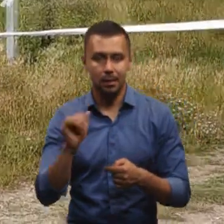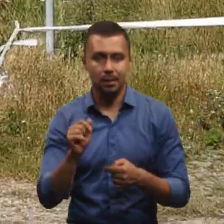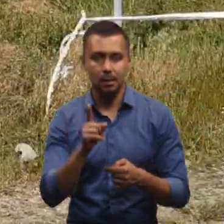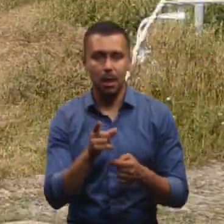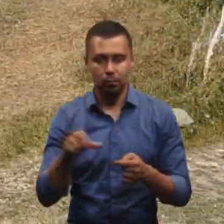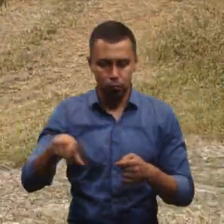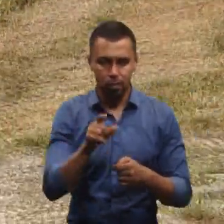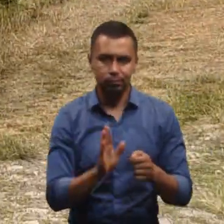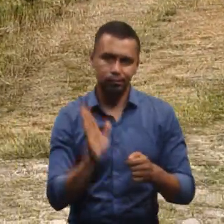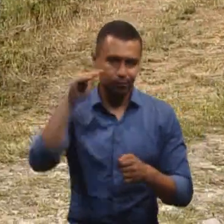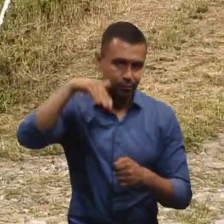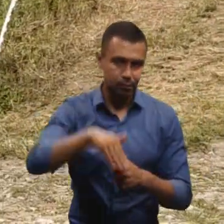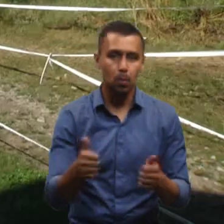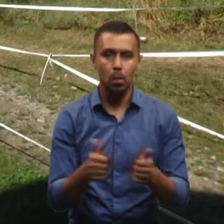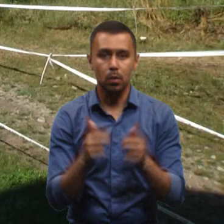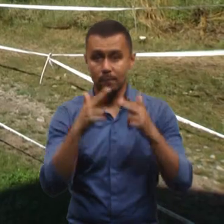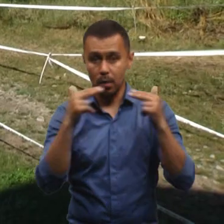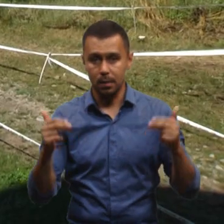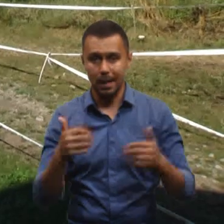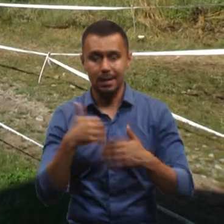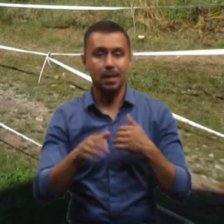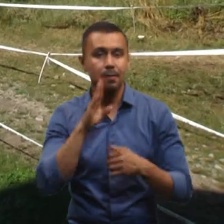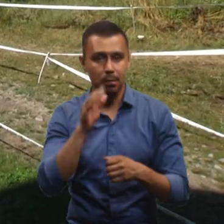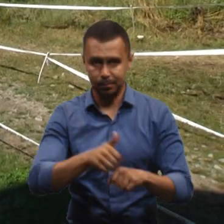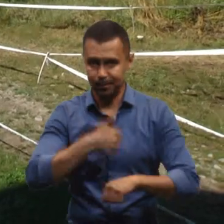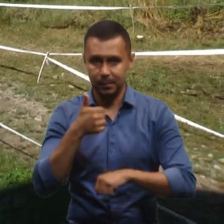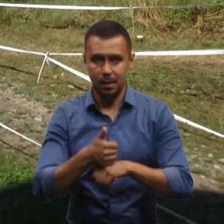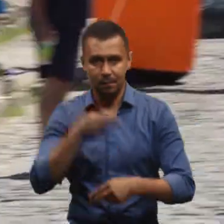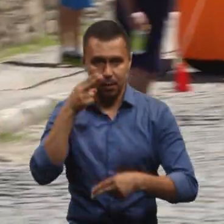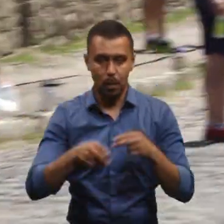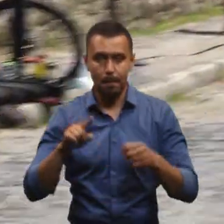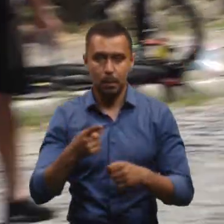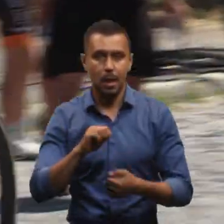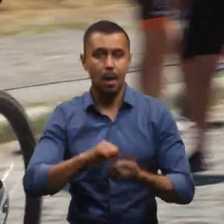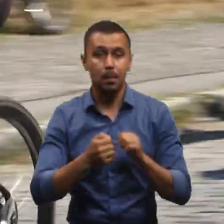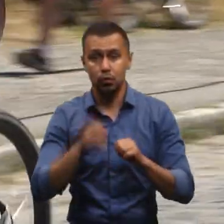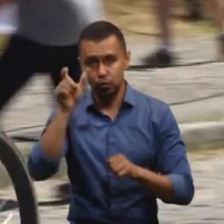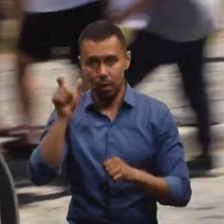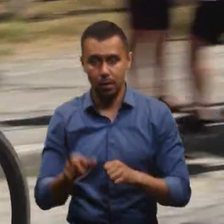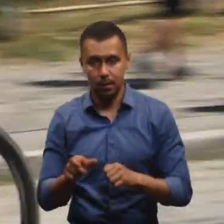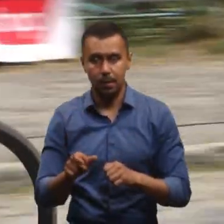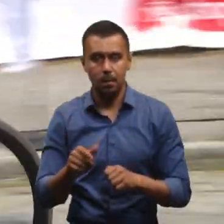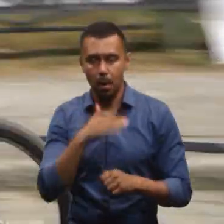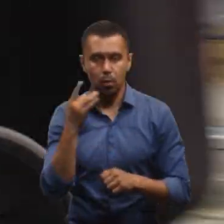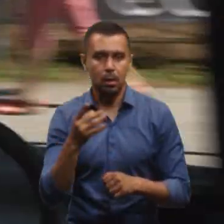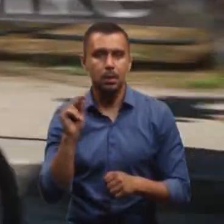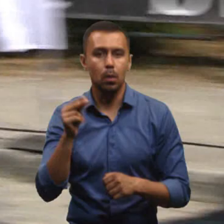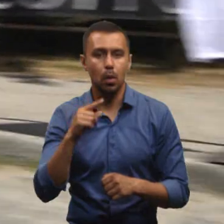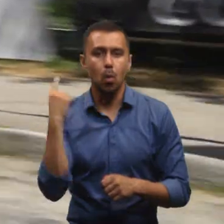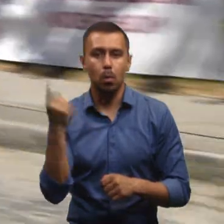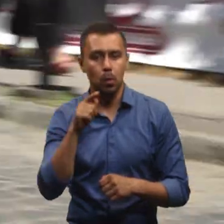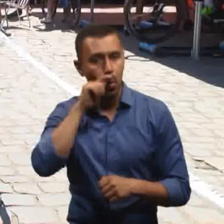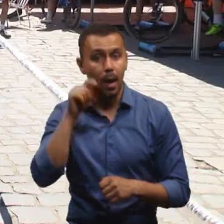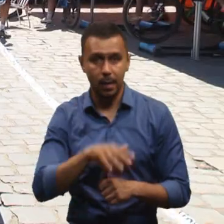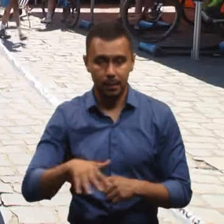крутими підйомами і спусками поблизу фортеці. Серед дівчат лідирує та фінішує першою кам'янчанка Марія Кушко, неодноразова чемпіонка області